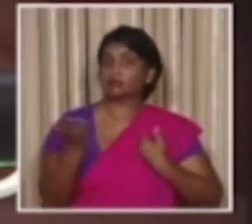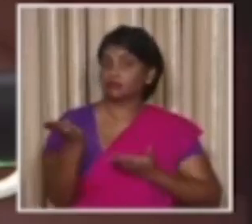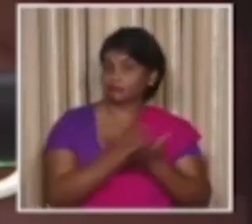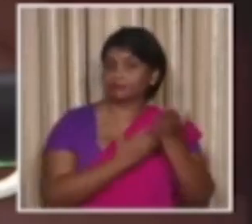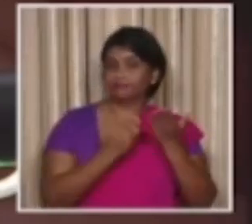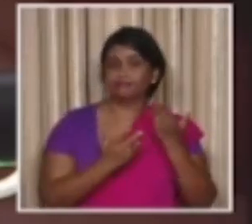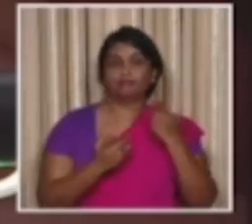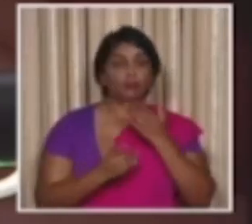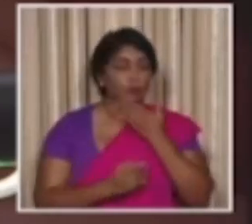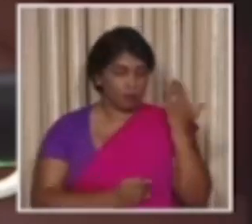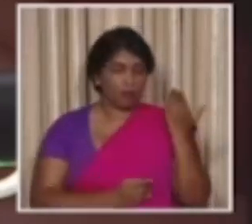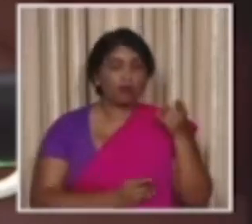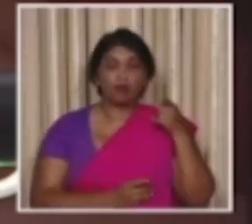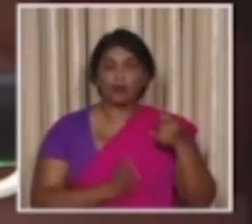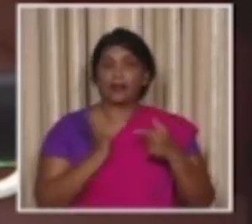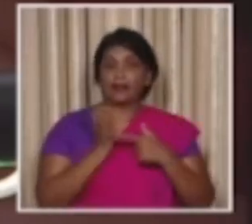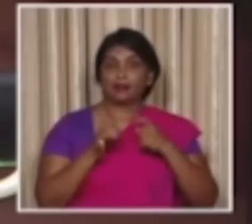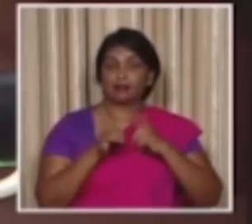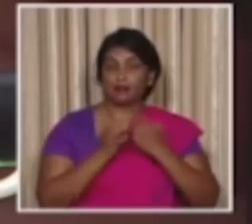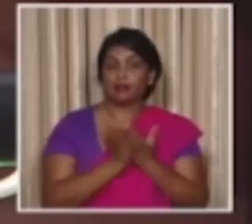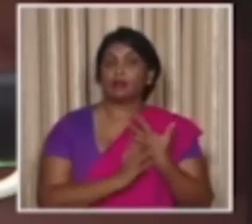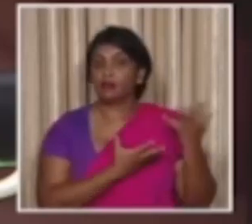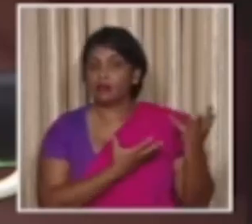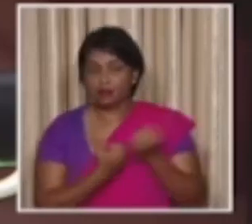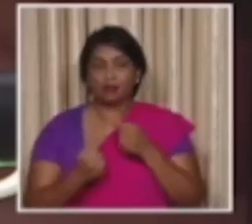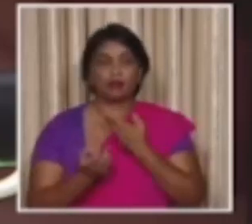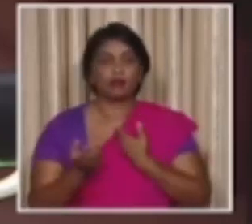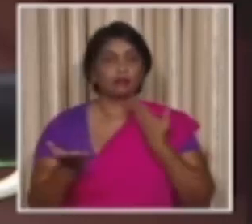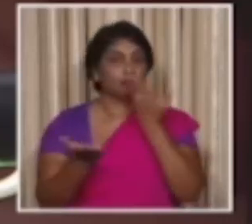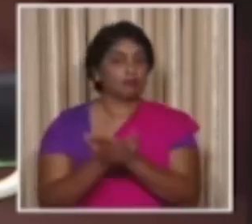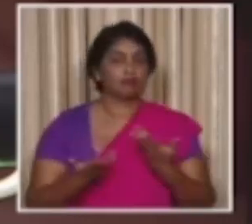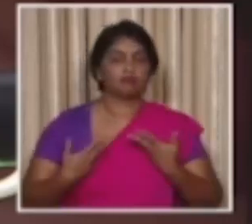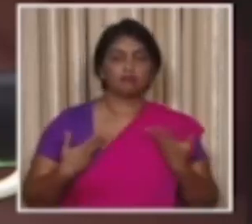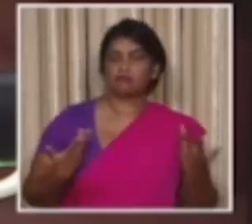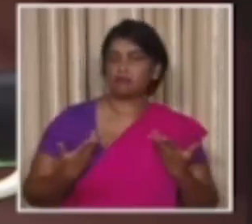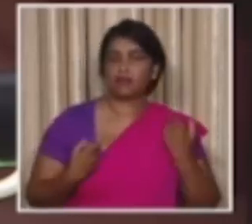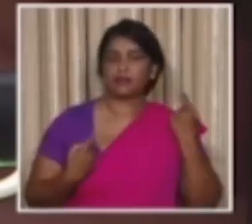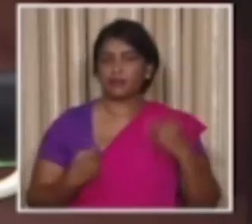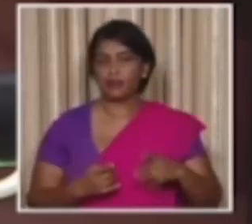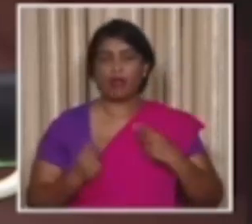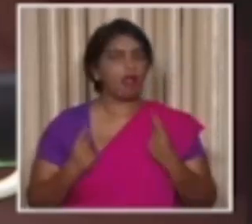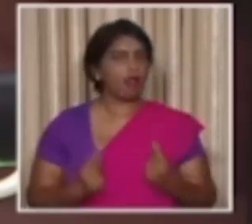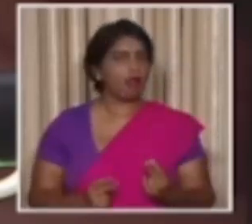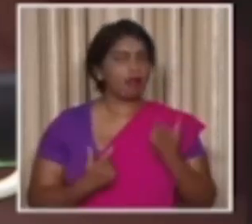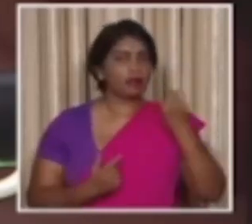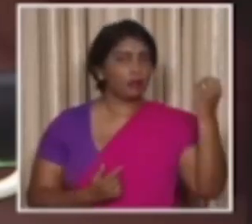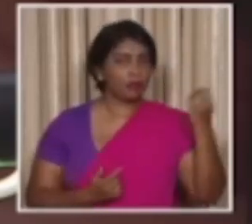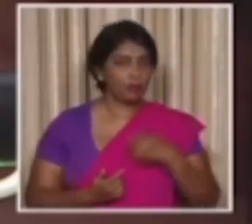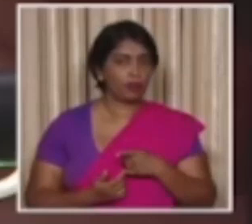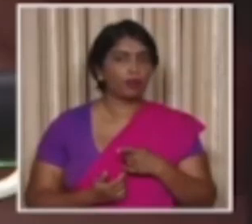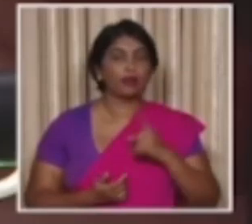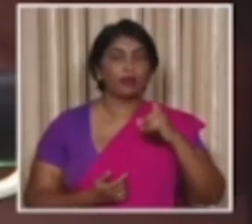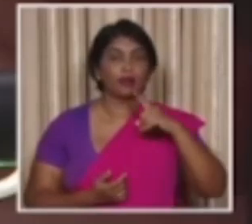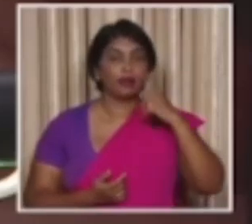හැකියාව තිබුණා. ඔවුන් ටෙන්ඩර් ලියවිලි අරගෙන ගිහිල්ලා තිබුණට ඔවුන් ඉදිරිපත් කරන්න බැරි වුණා. මොකද හදිසියේම දිනය